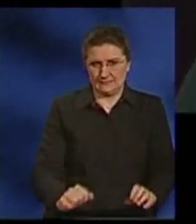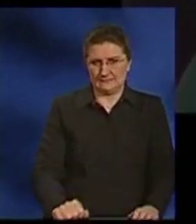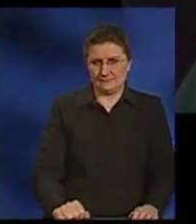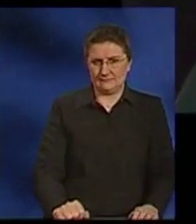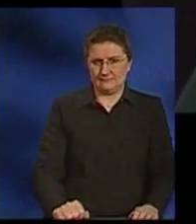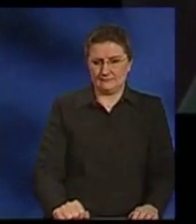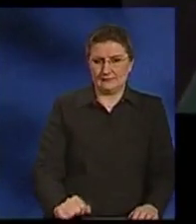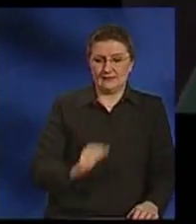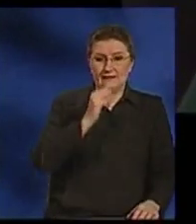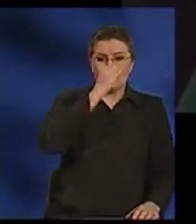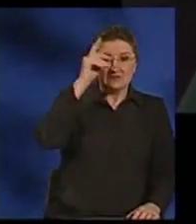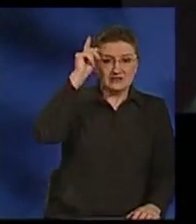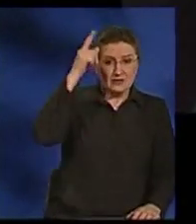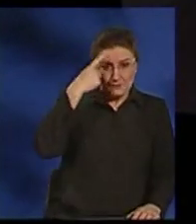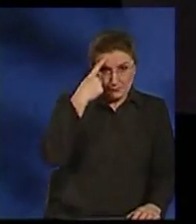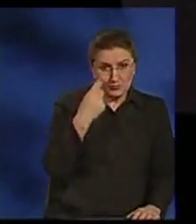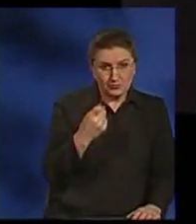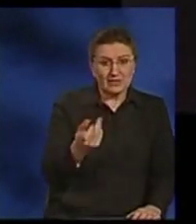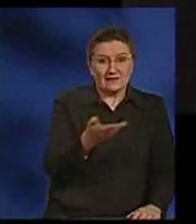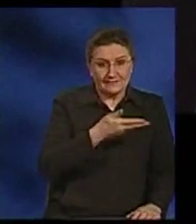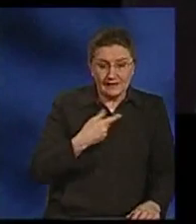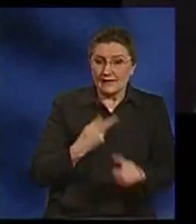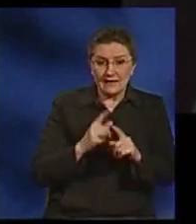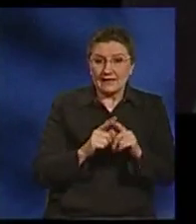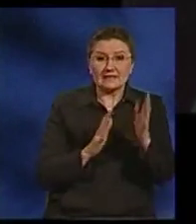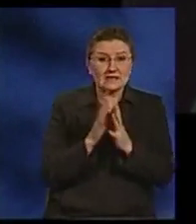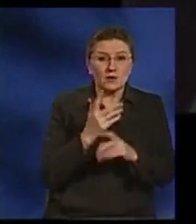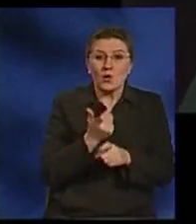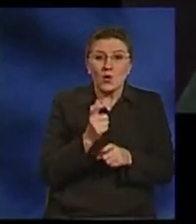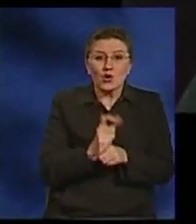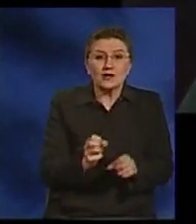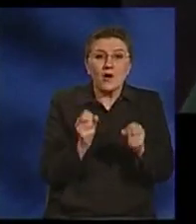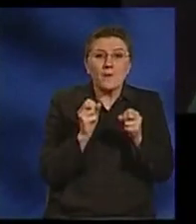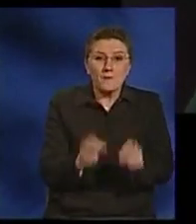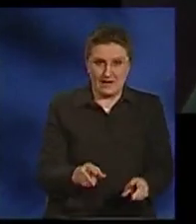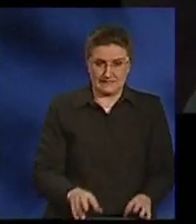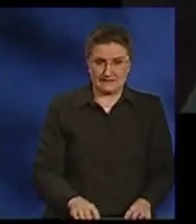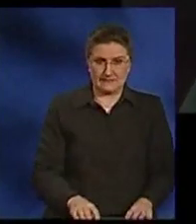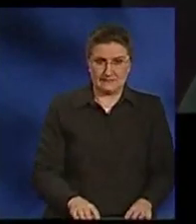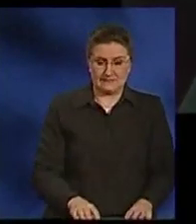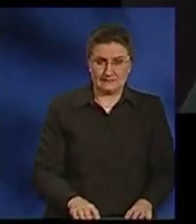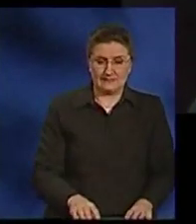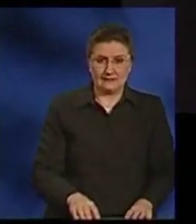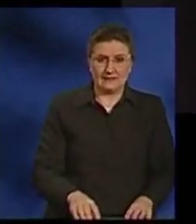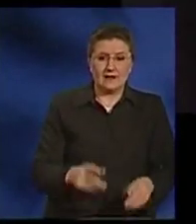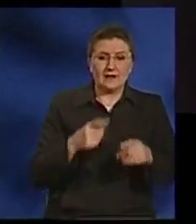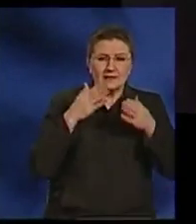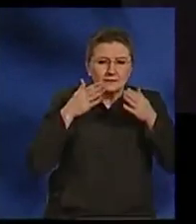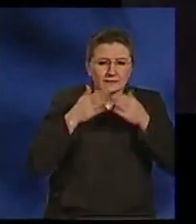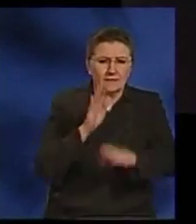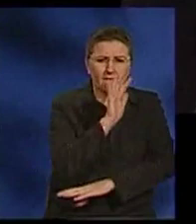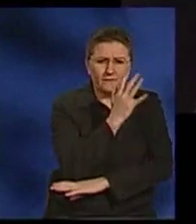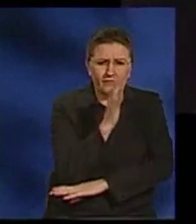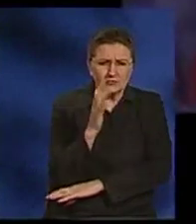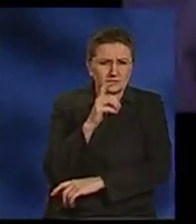Всевышний предупреждал нас Эти корни опасны Они растут в самой глубине леса